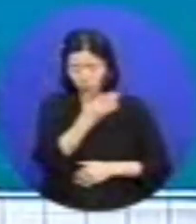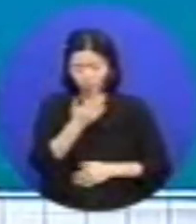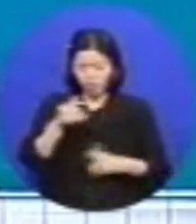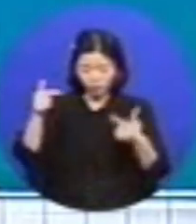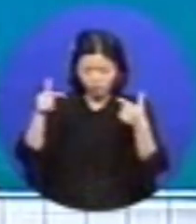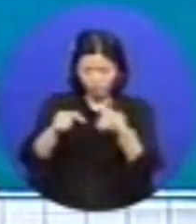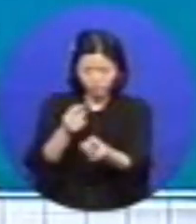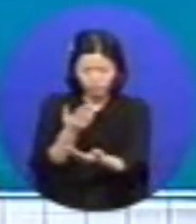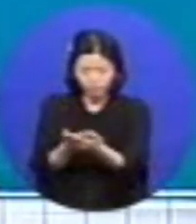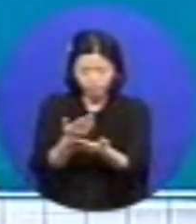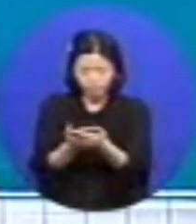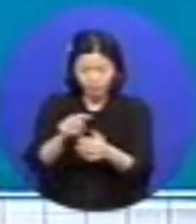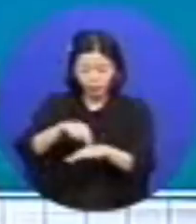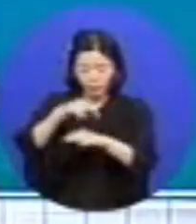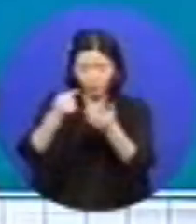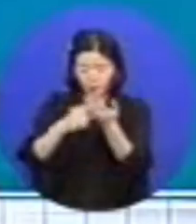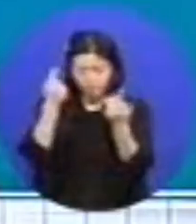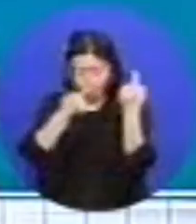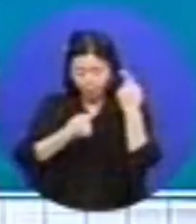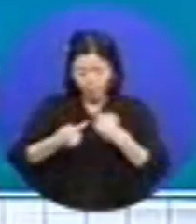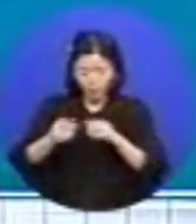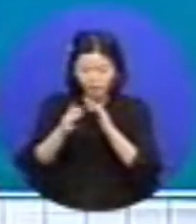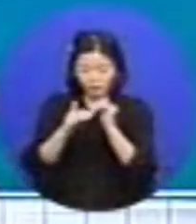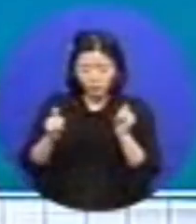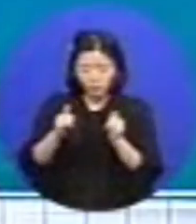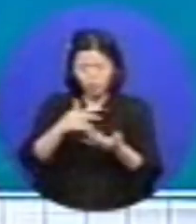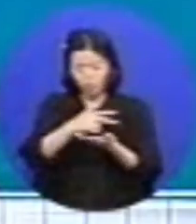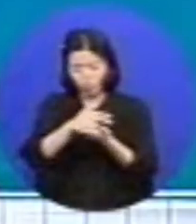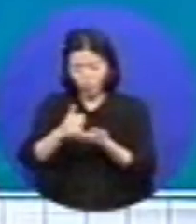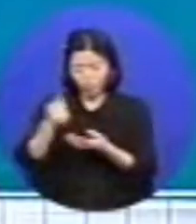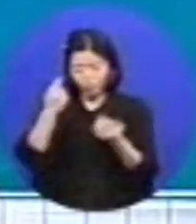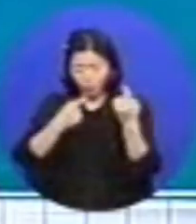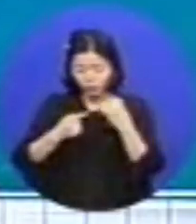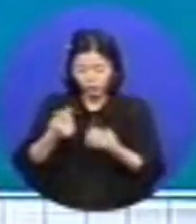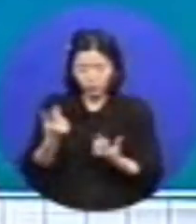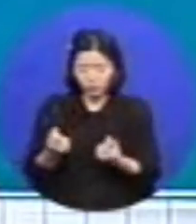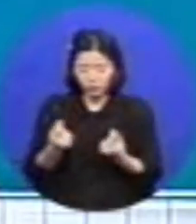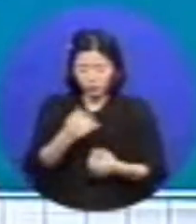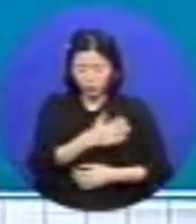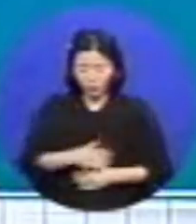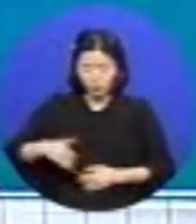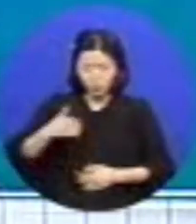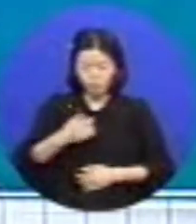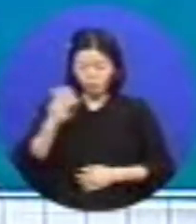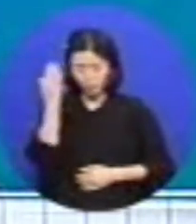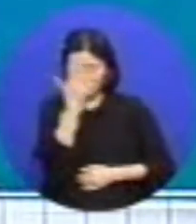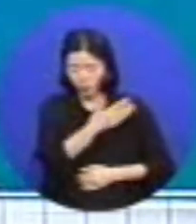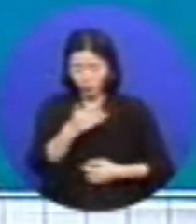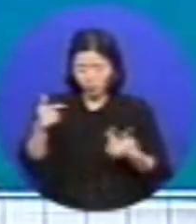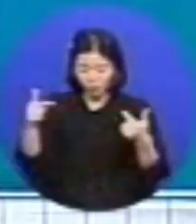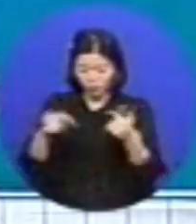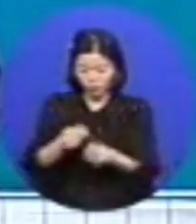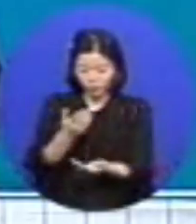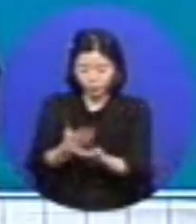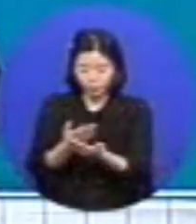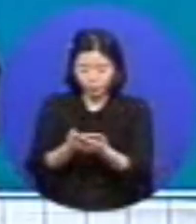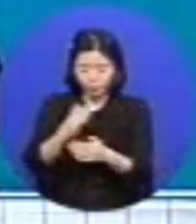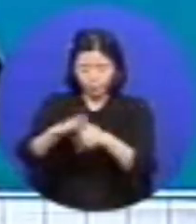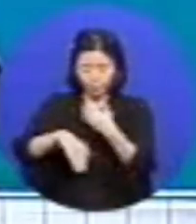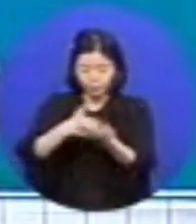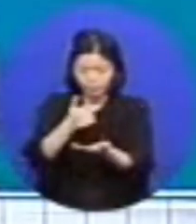고쳐주소서. 마음 상한 이들을 주님이 고치신 것처럼 육신도 깨끗하게 고쳐주옵소서.